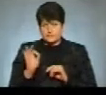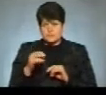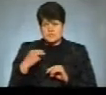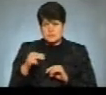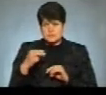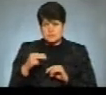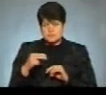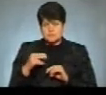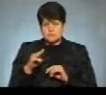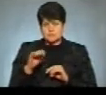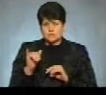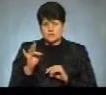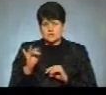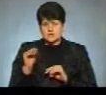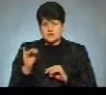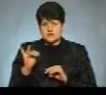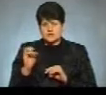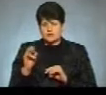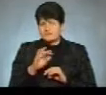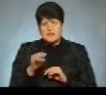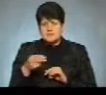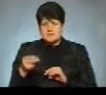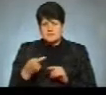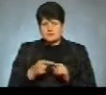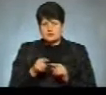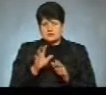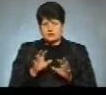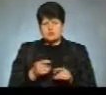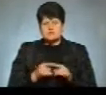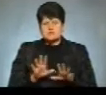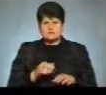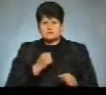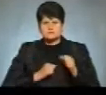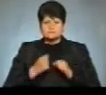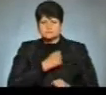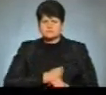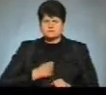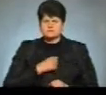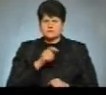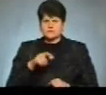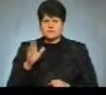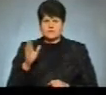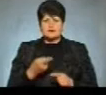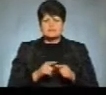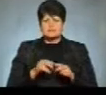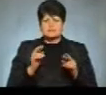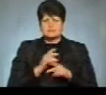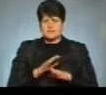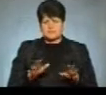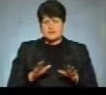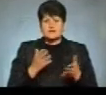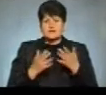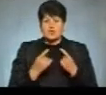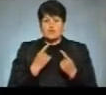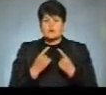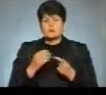президента Турчинов не підписав цього закону, бо вони казали, що це буде збурення і так далі, що це неправда. Зрештою, якщо